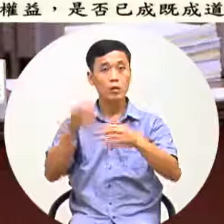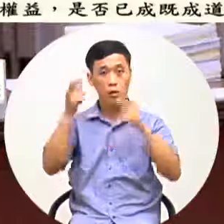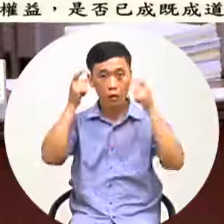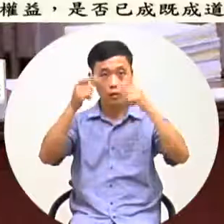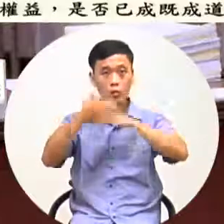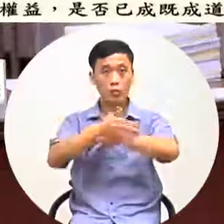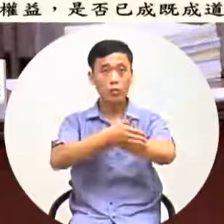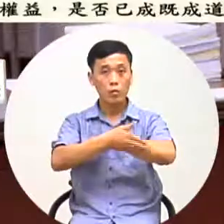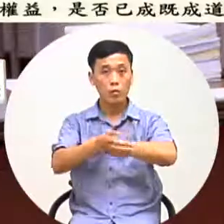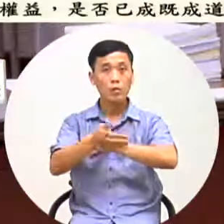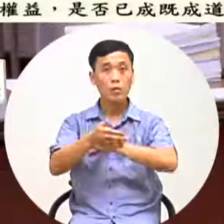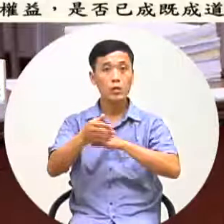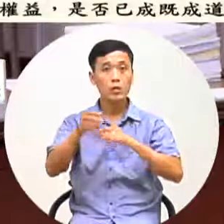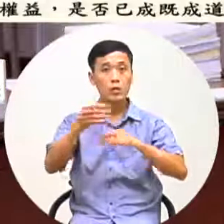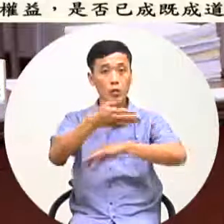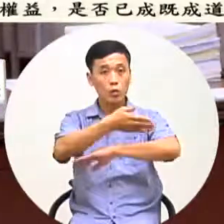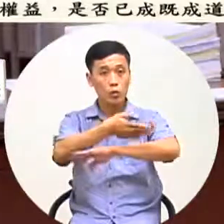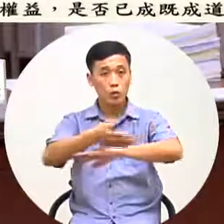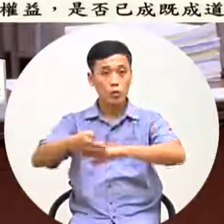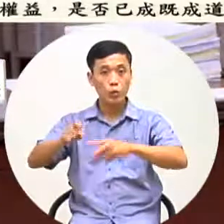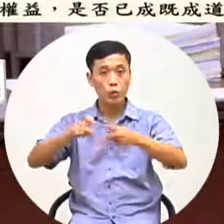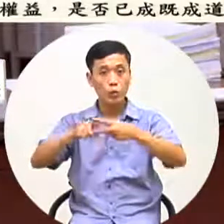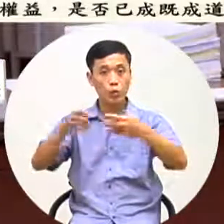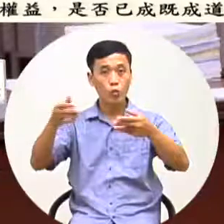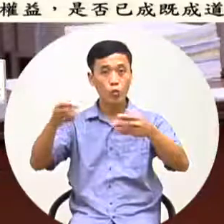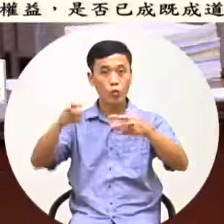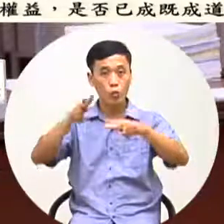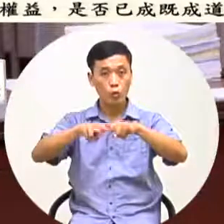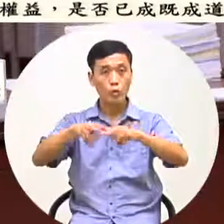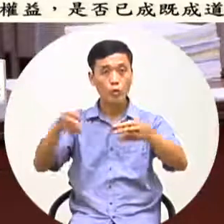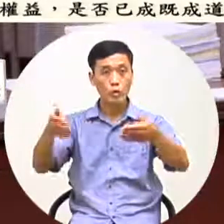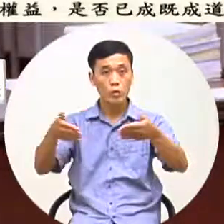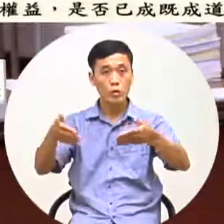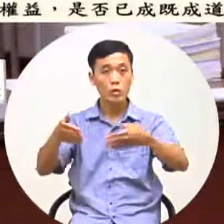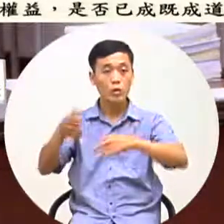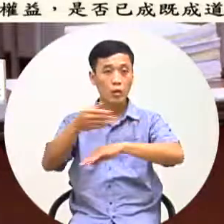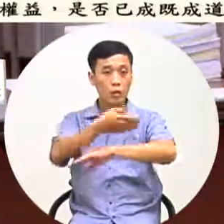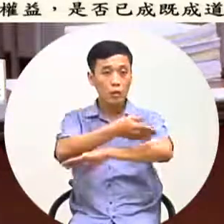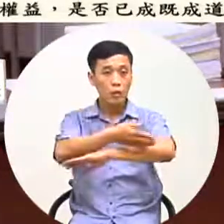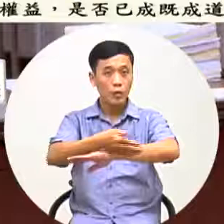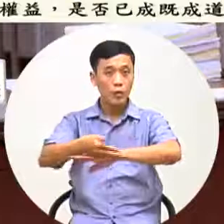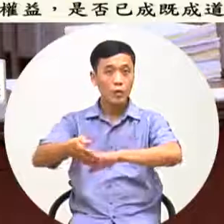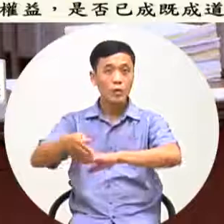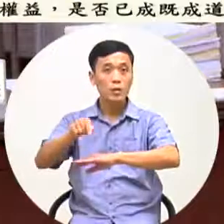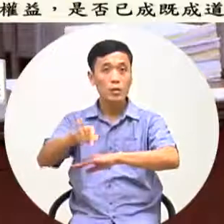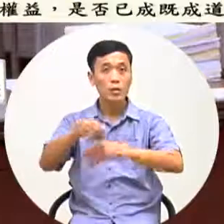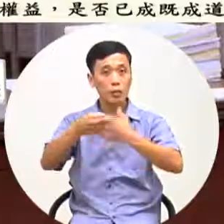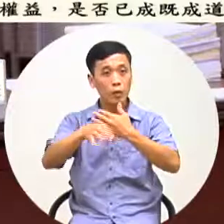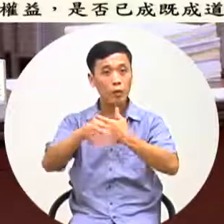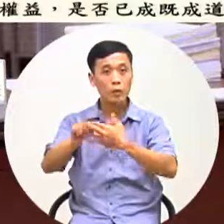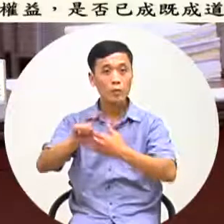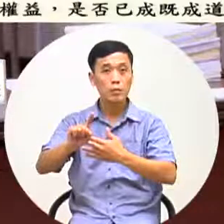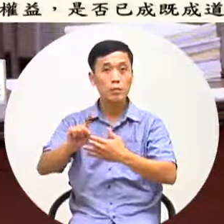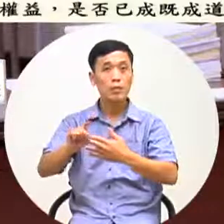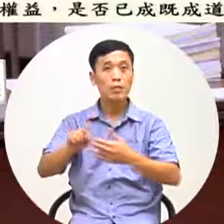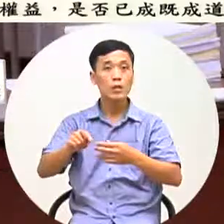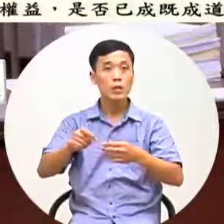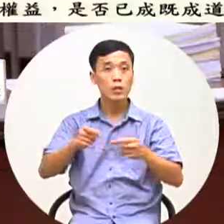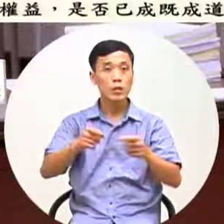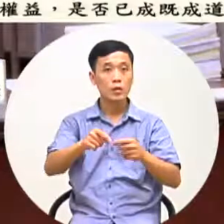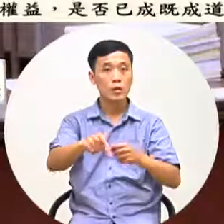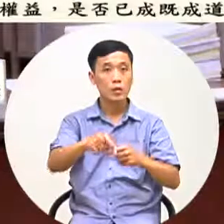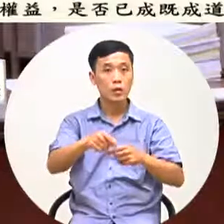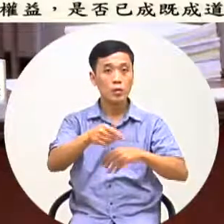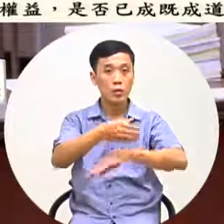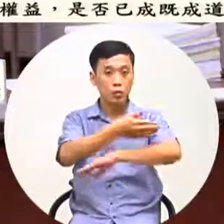沟，但这排水沟对不对吼？迄阵咧起有瑕疵，伊水掠水平掠无好势，水倒流，靠水沟